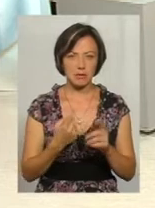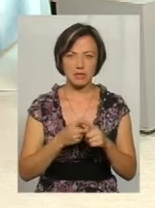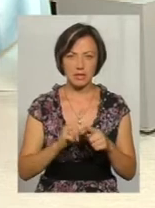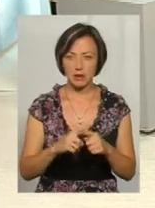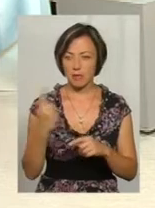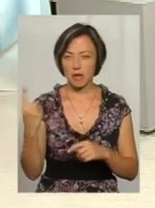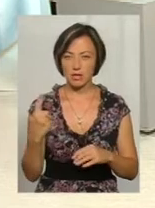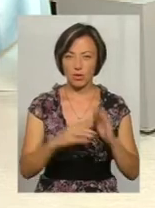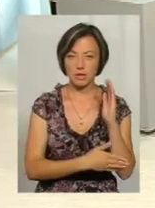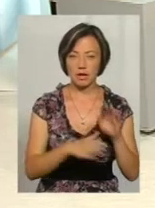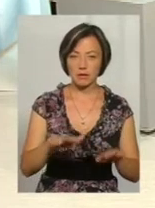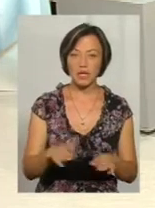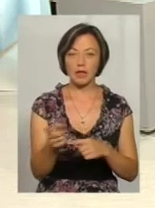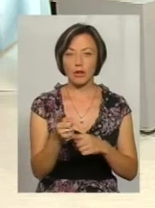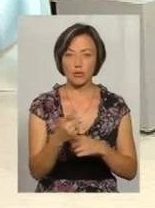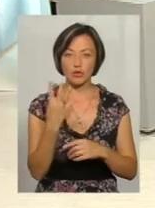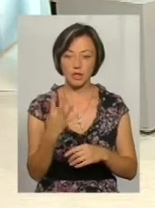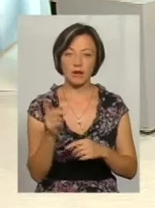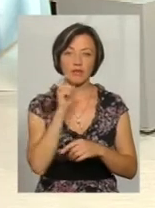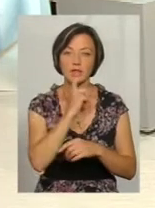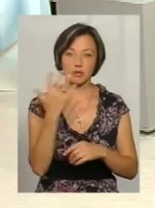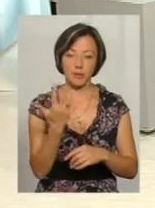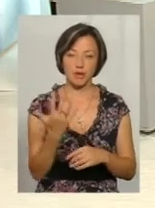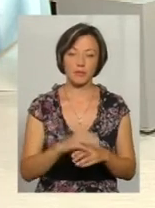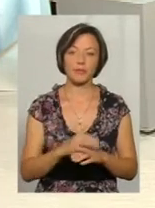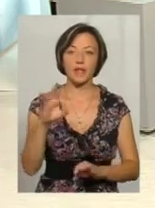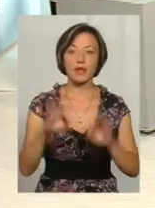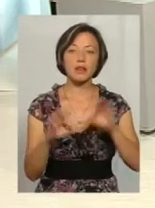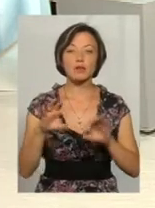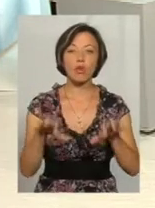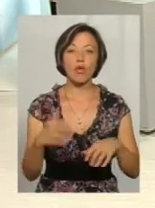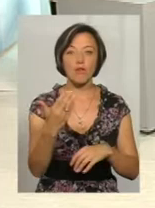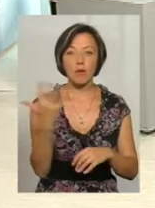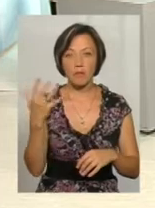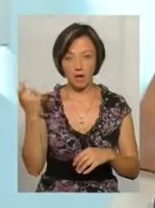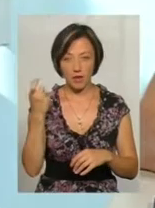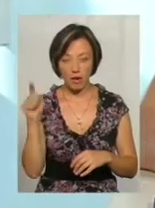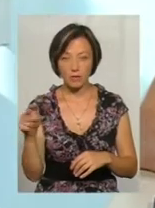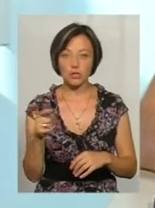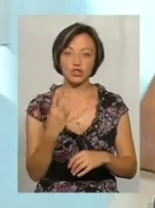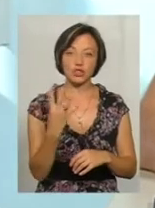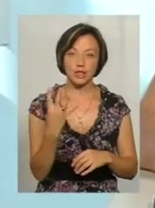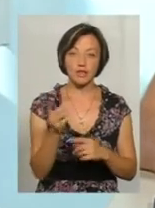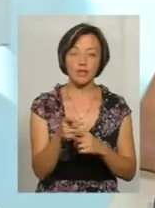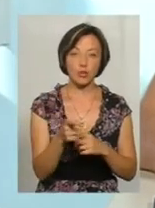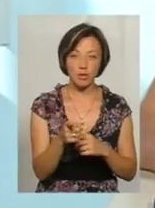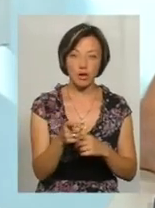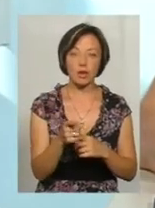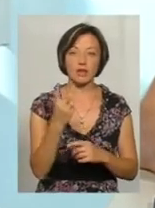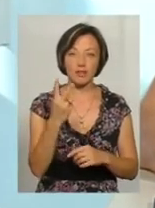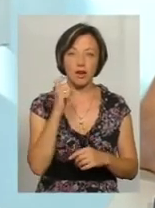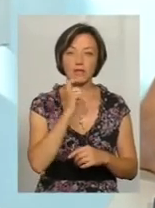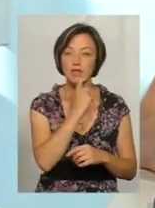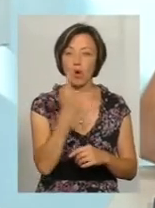і останнє місце. Тернопіль 4, Вінниця 5. Індекс голови 5 в Харкові, 4 в Тернополі, 2